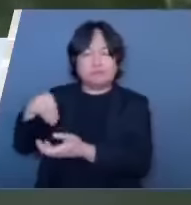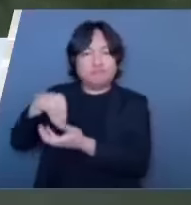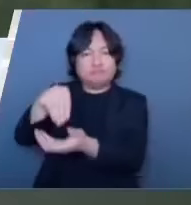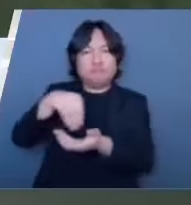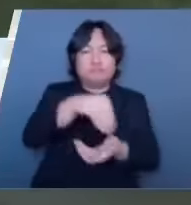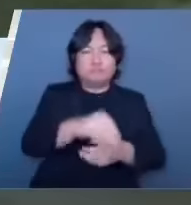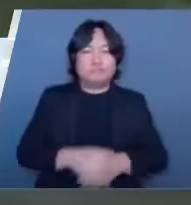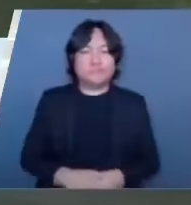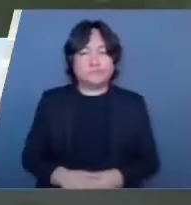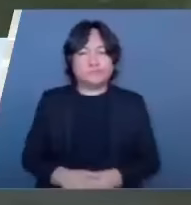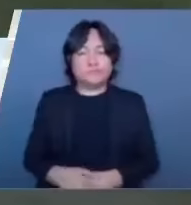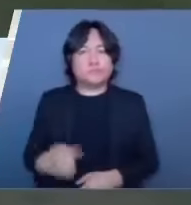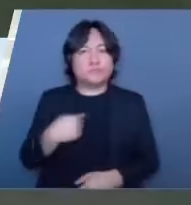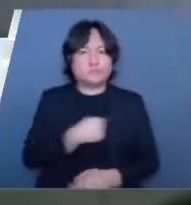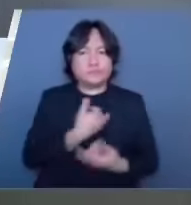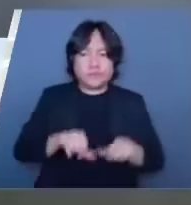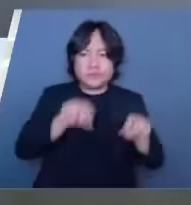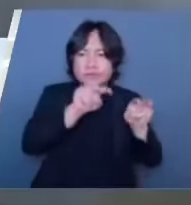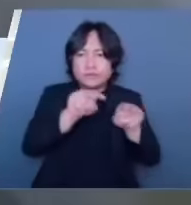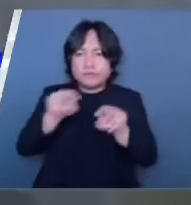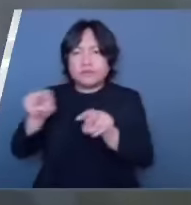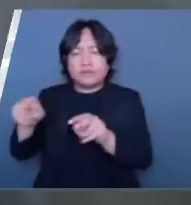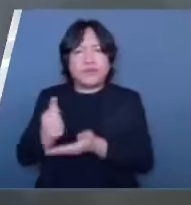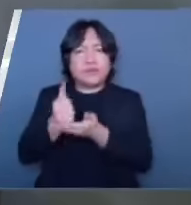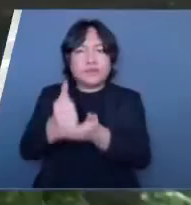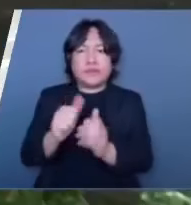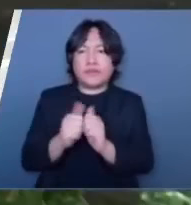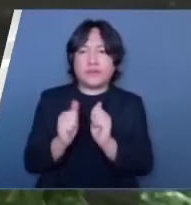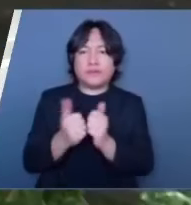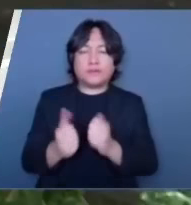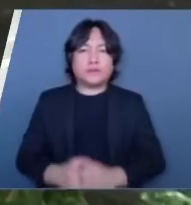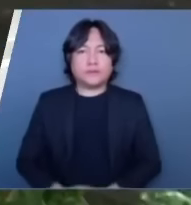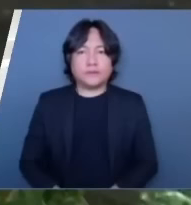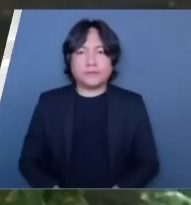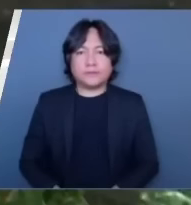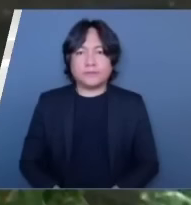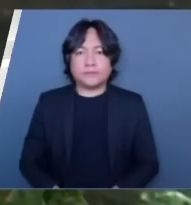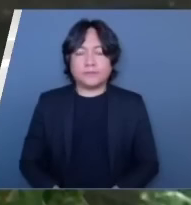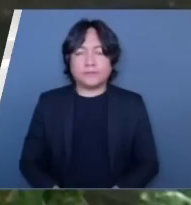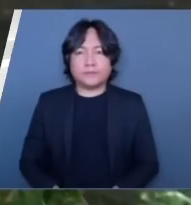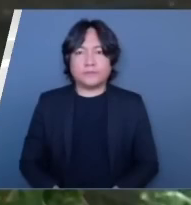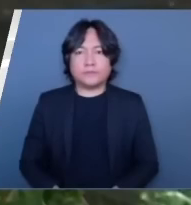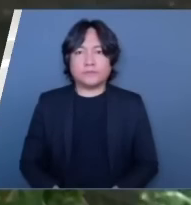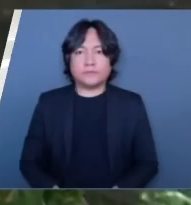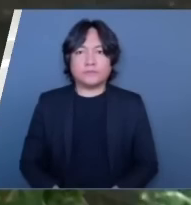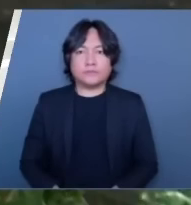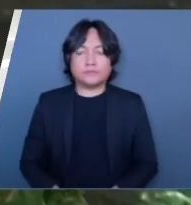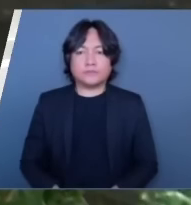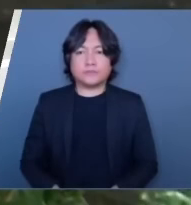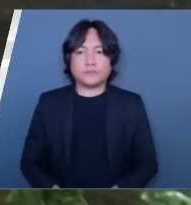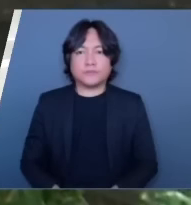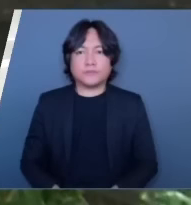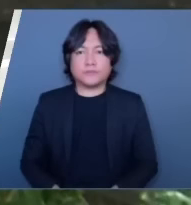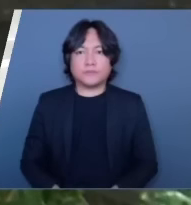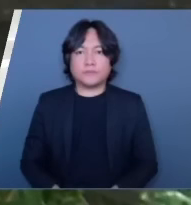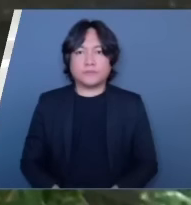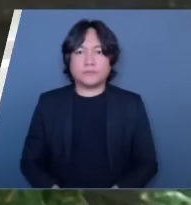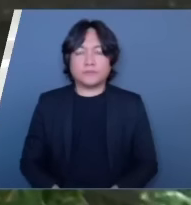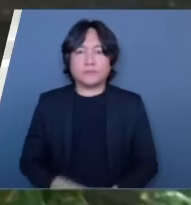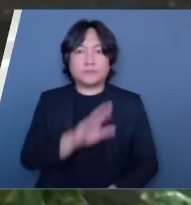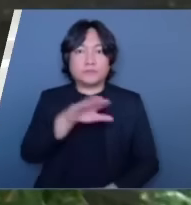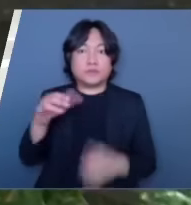matulungan ang mga lugar na napinsala ng bagyo. PIA sa ngayon ay patuloy